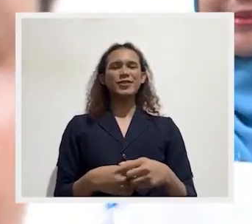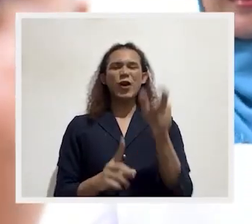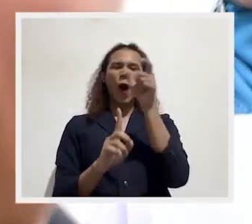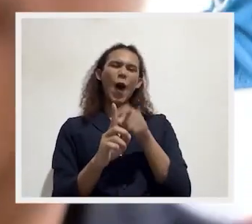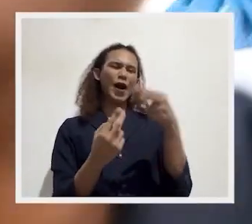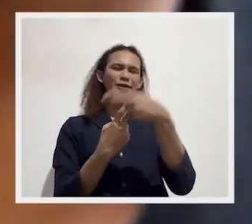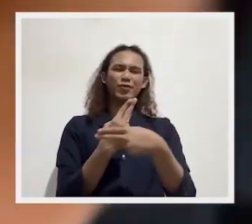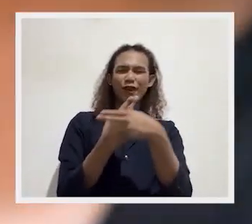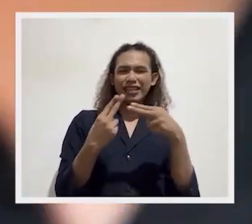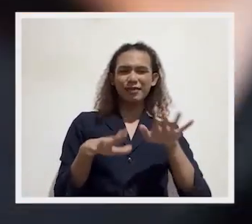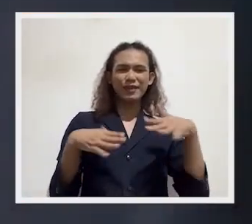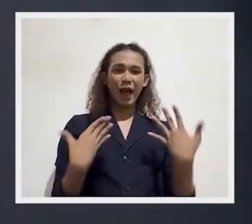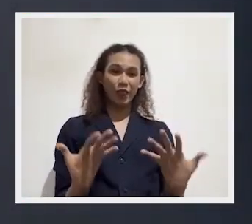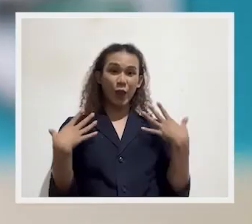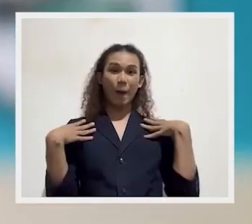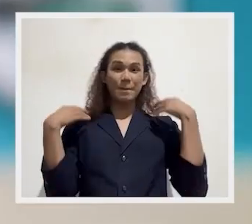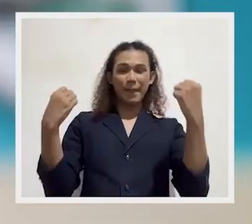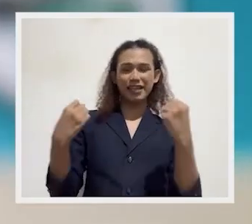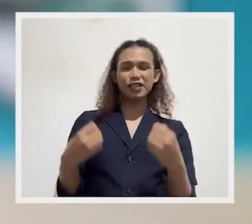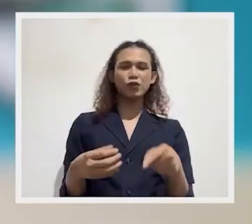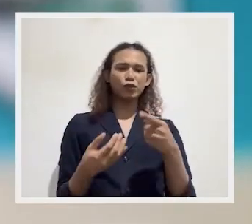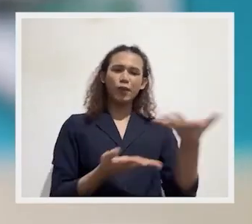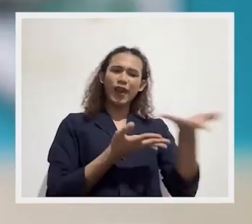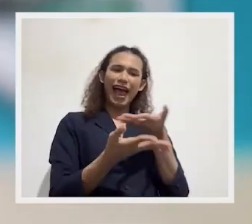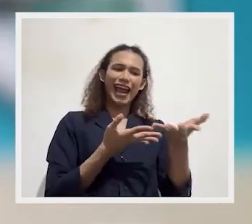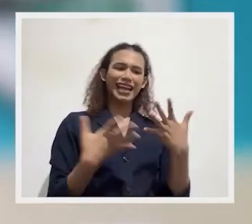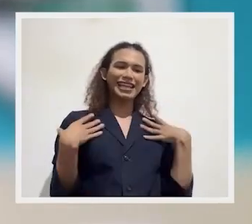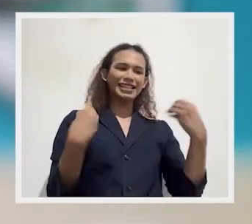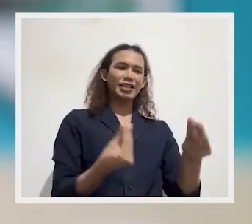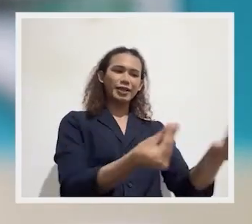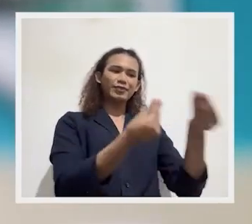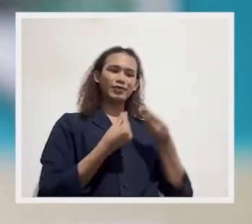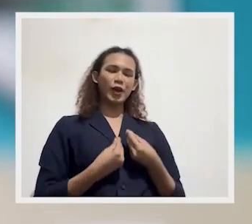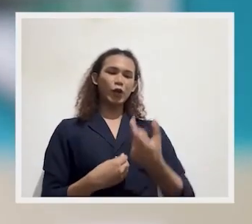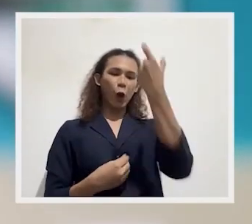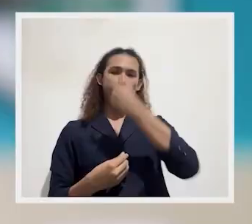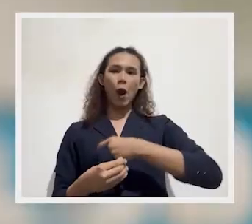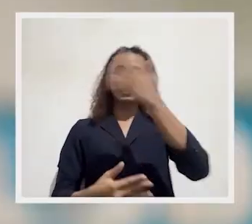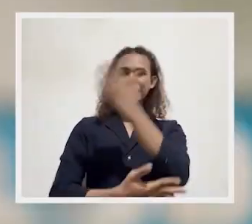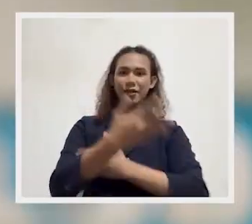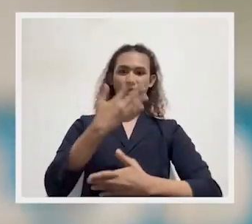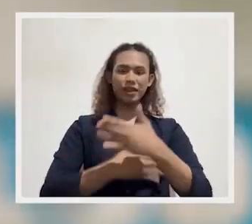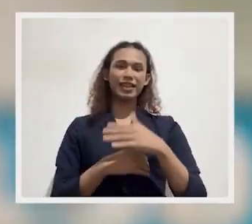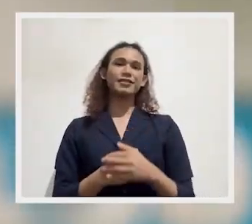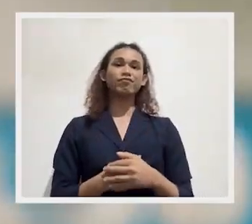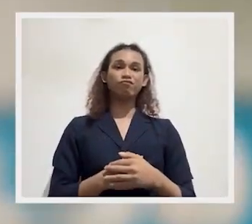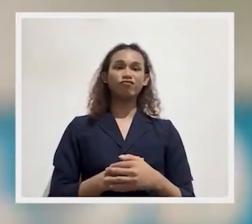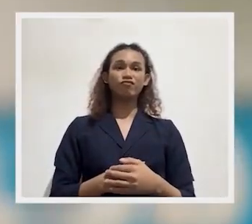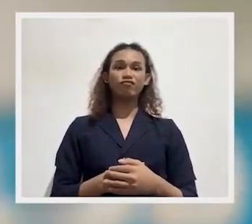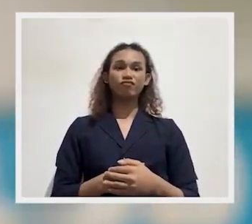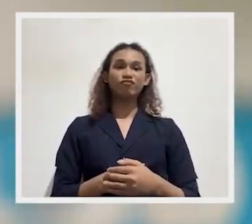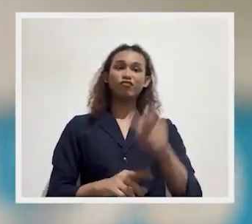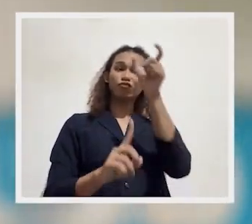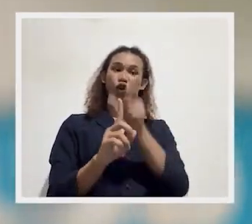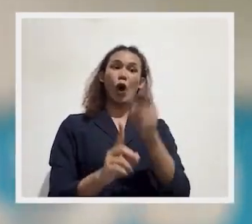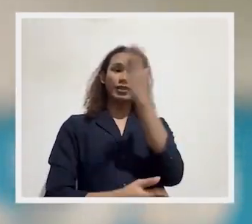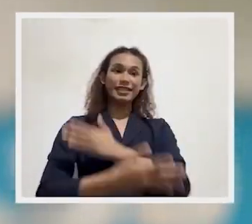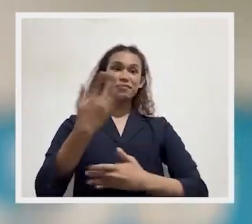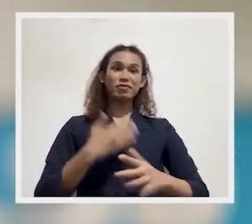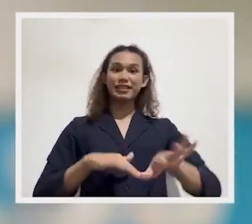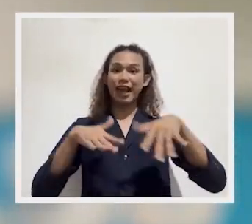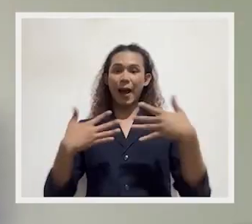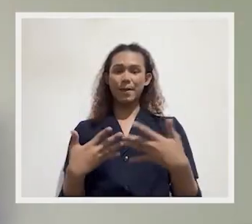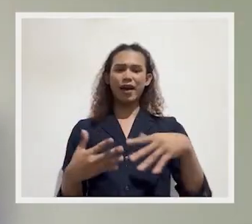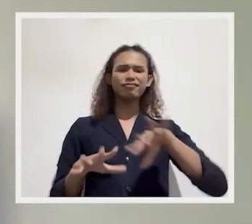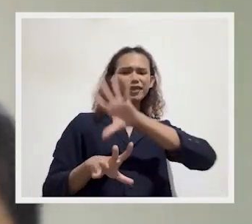puskesmas dalam memberikan pelayanan kesehatan yang lebih baik kepada penyandang disabilitas. Penyandang disabilitas adalah